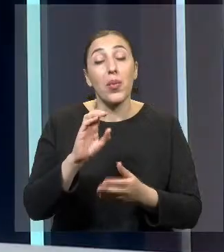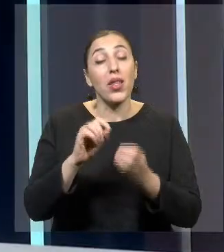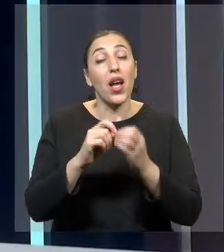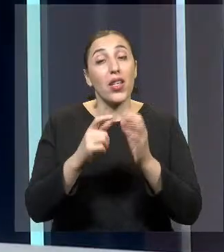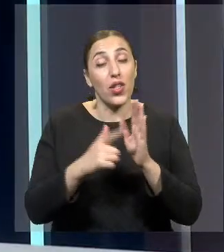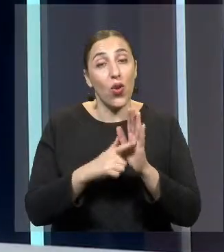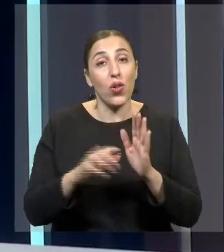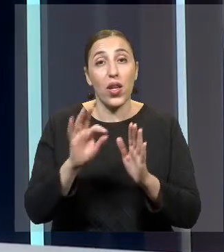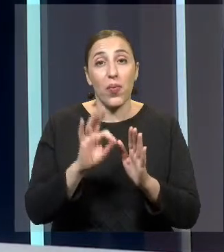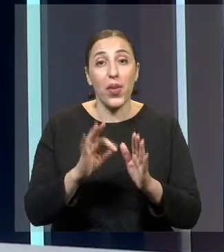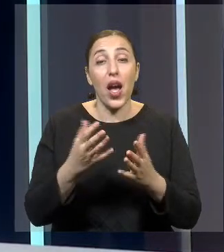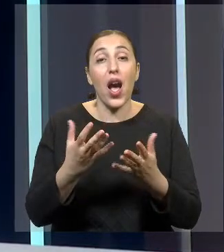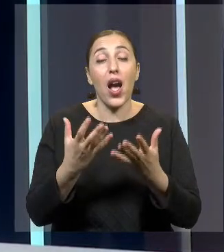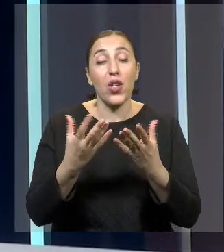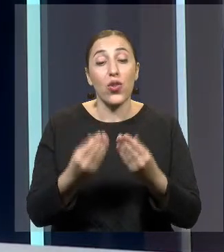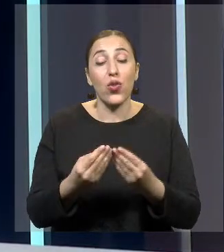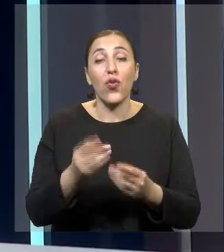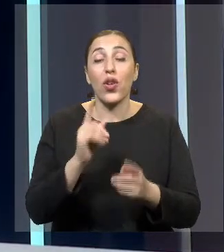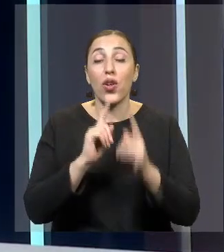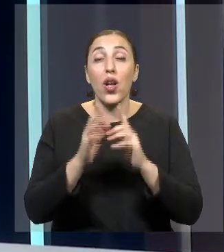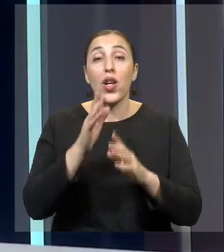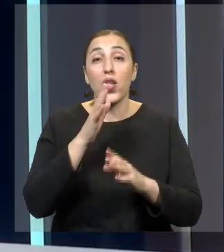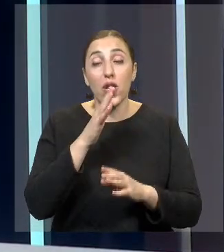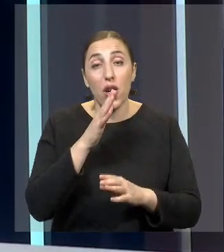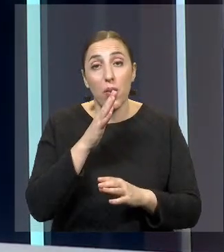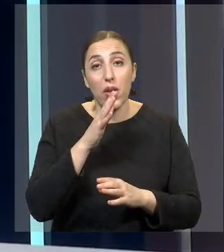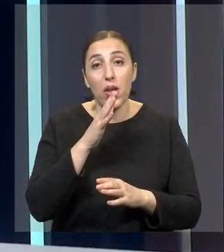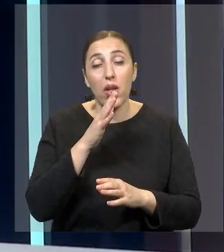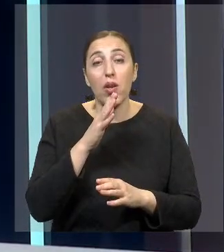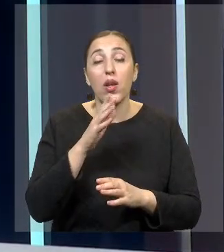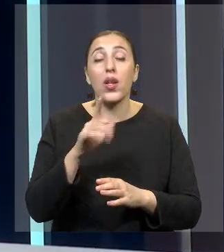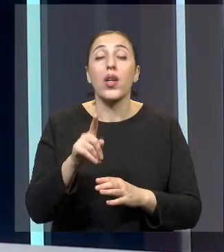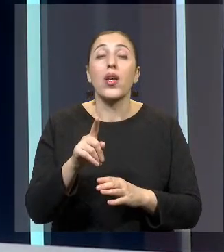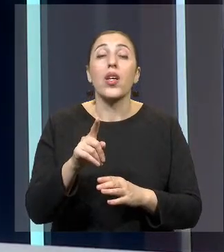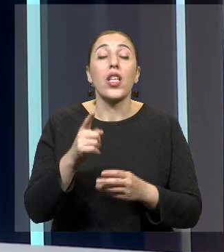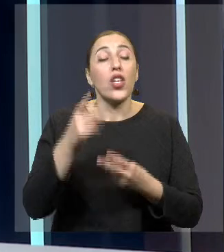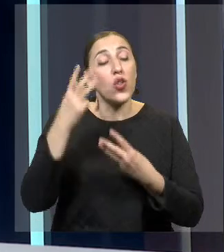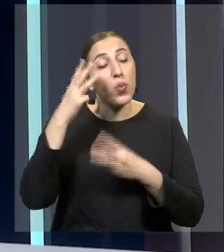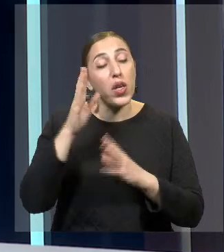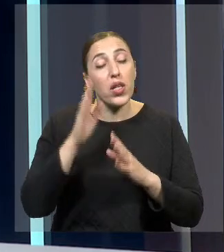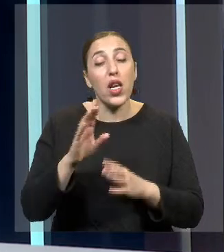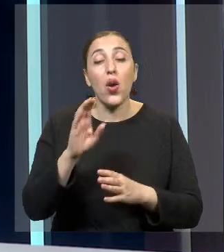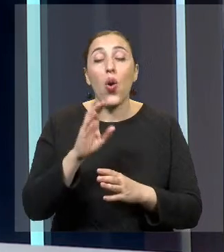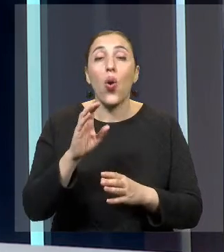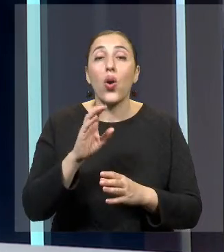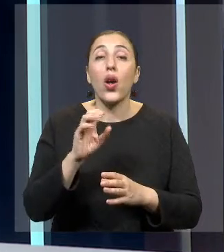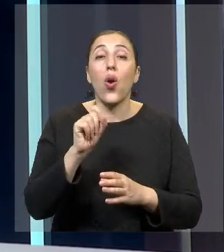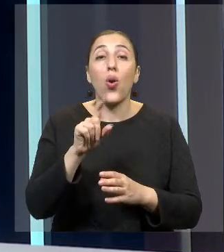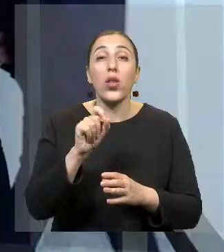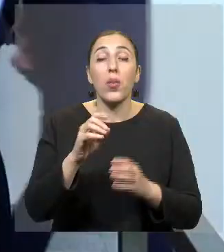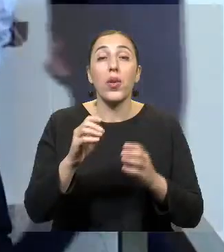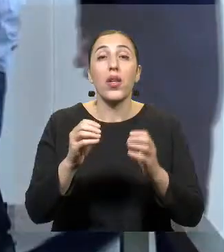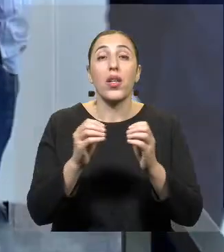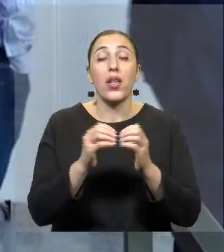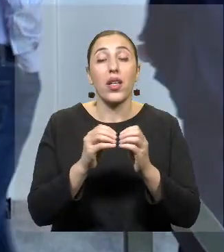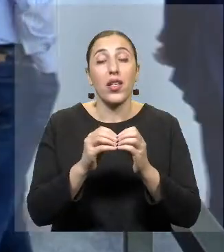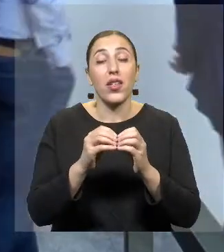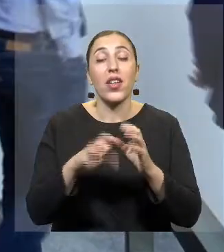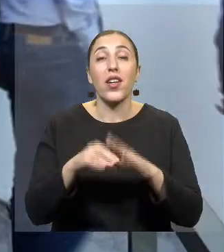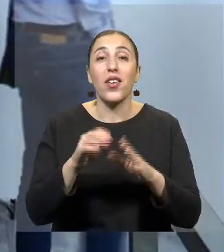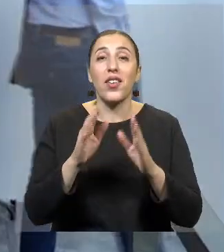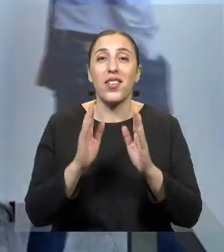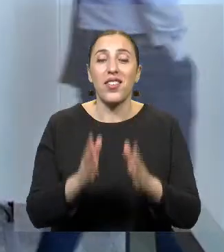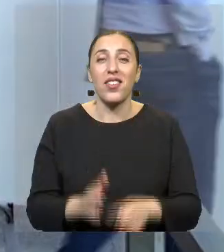Այսօրվա նիստում տեխնիկական հարցի կվերկություն է, թե ինչպես է հոգտեմբերի տասին կվերկությունը տեղի ունենարում։ Ամսի